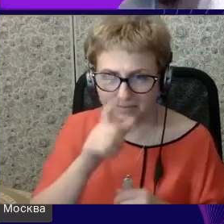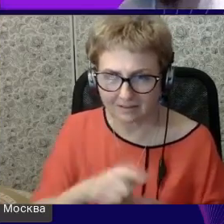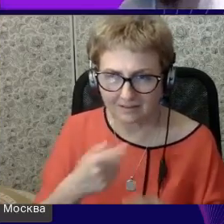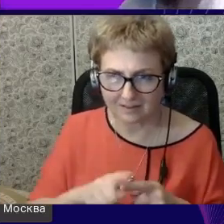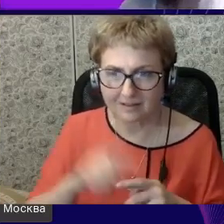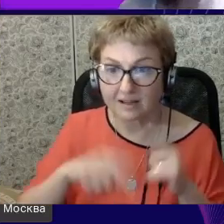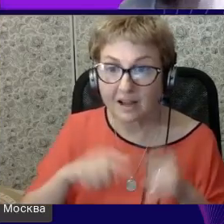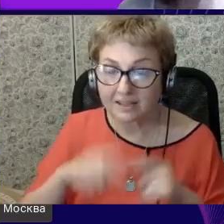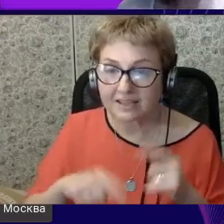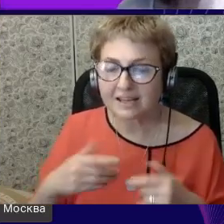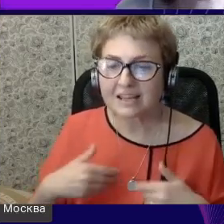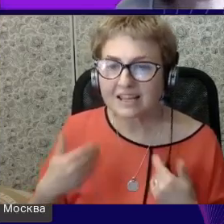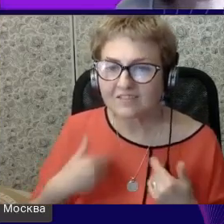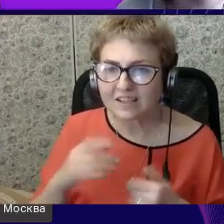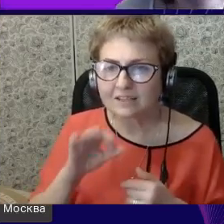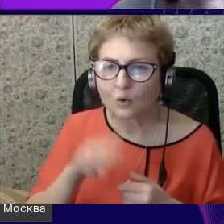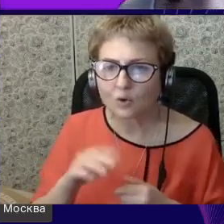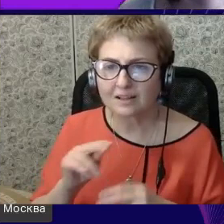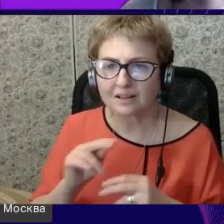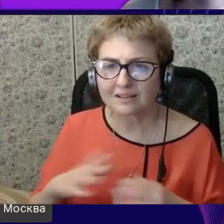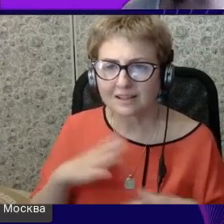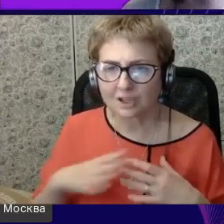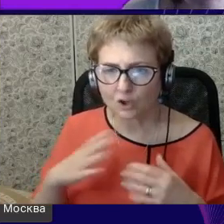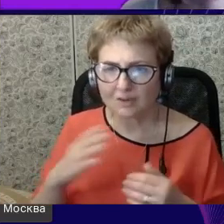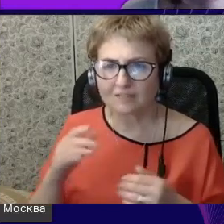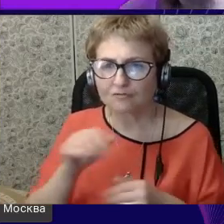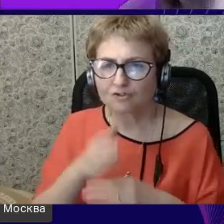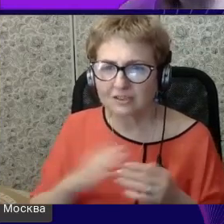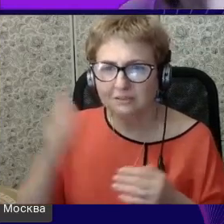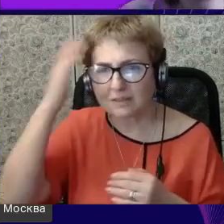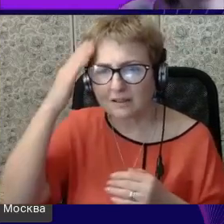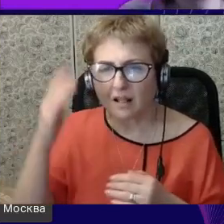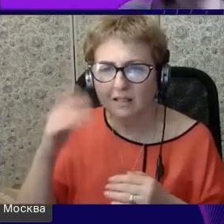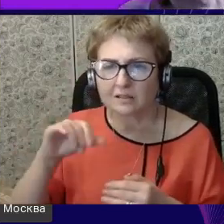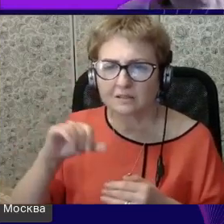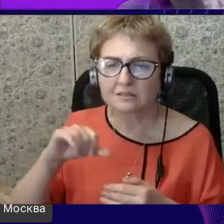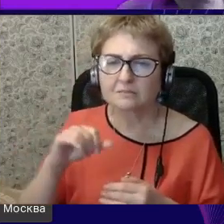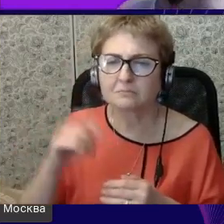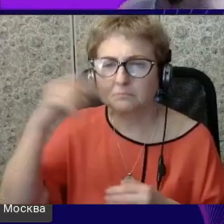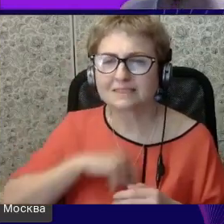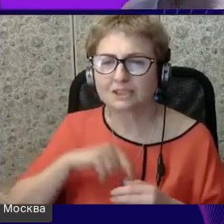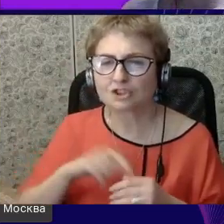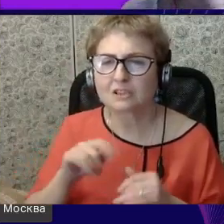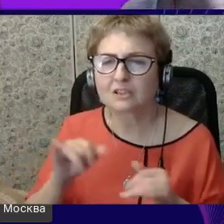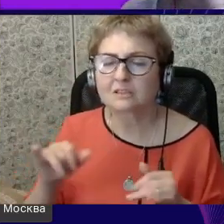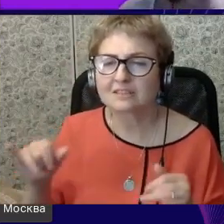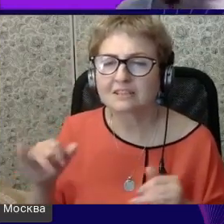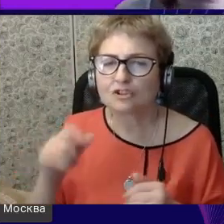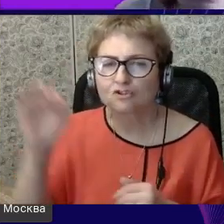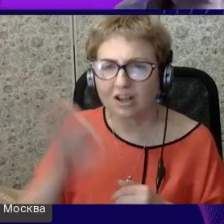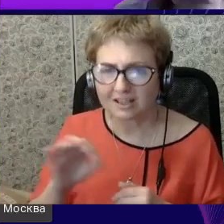как бы голос спортсмена – это родители. Но, тем не менее, это эффект от тренировок в части